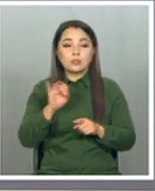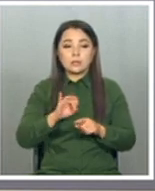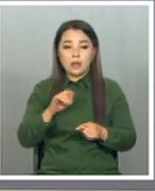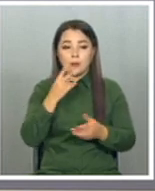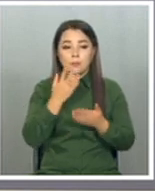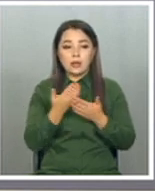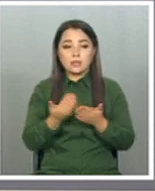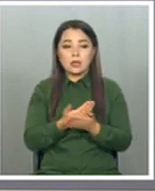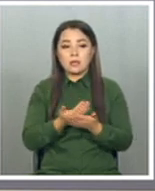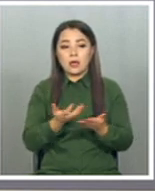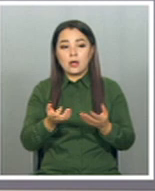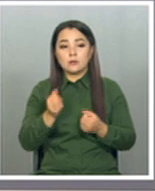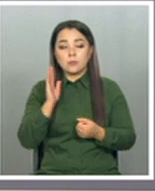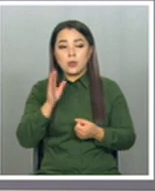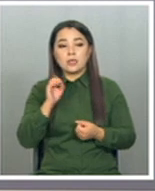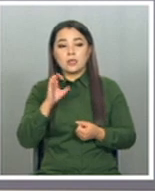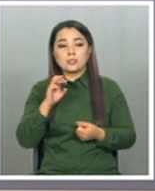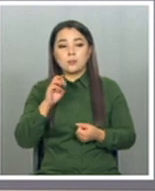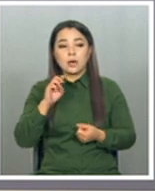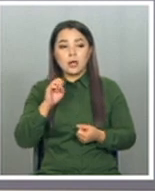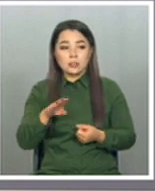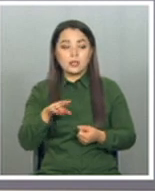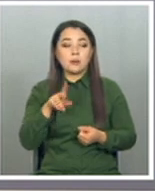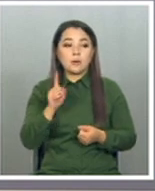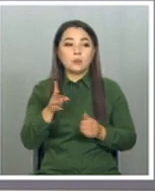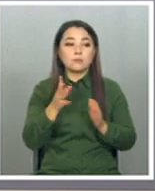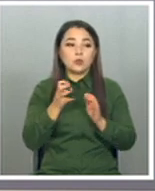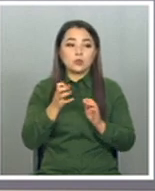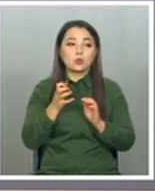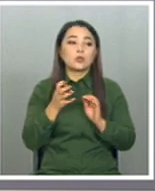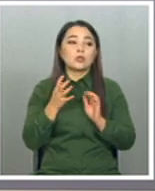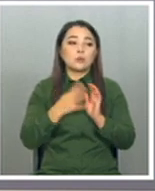аламыз. Есімхан